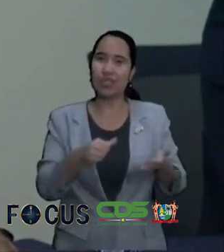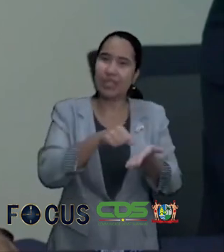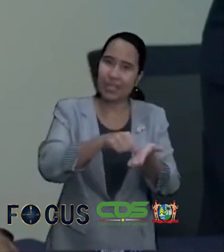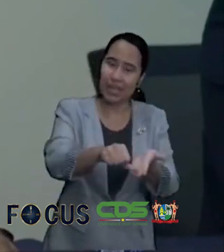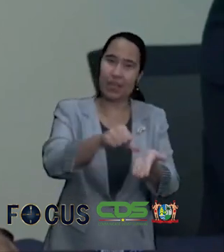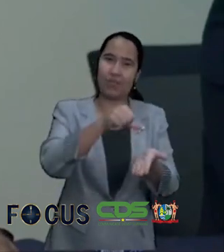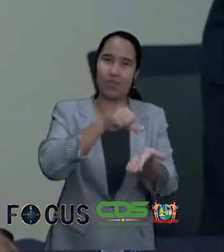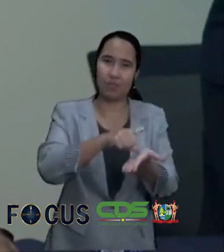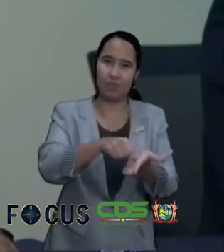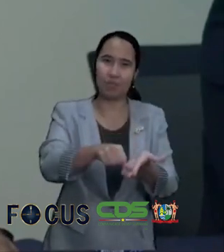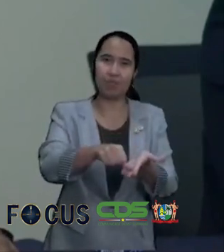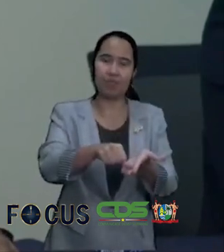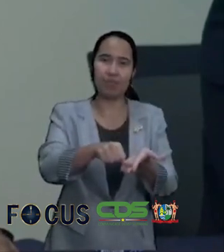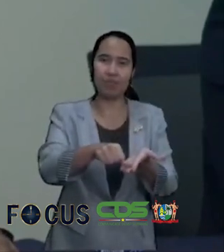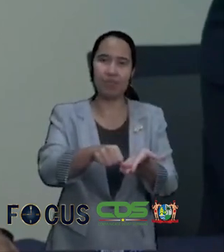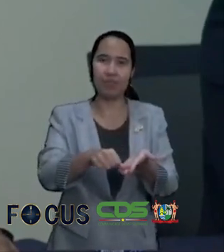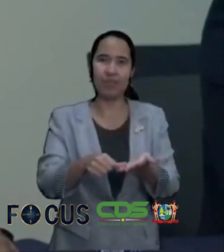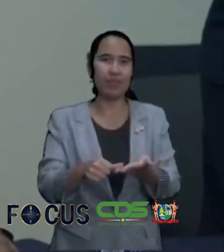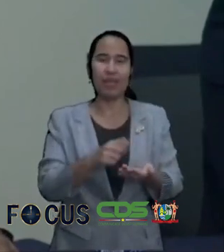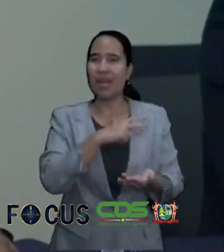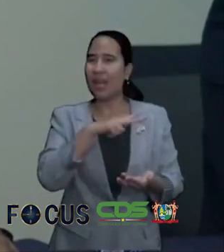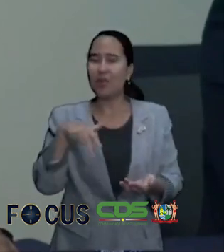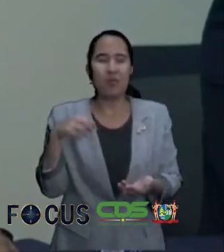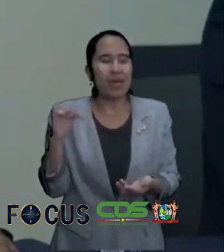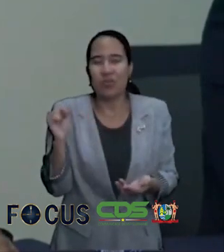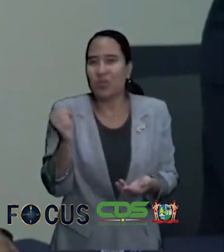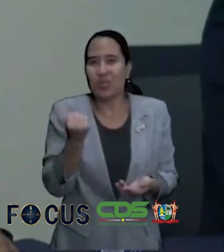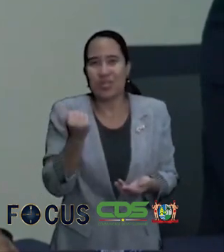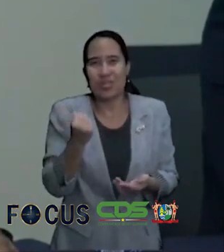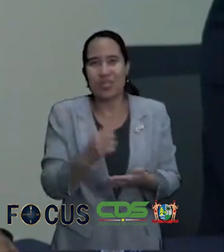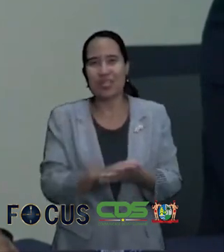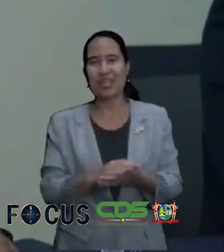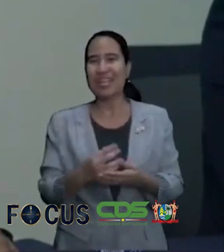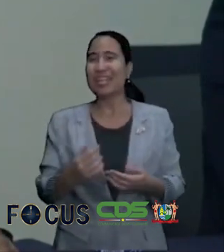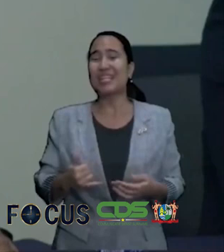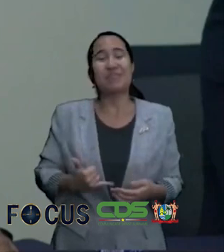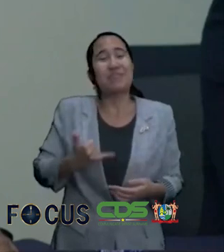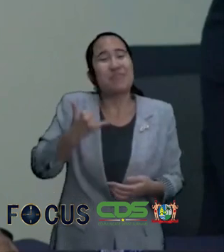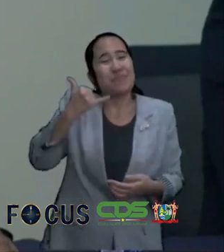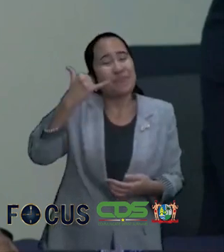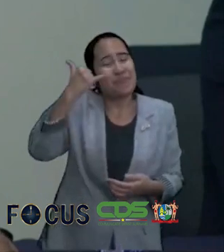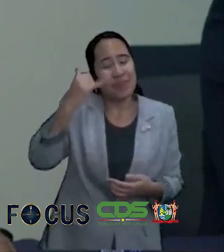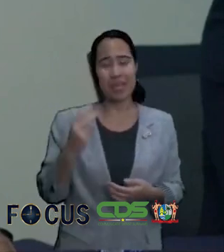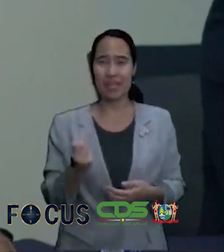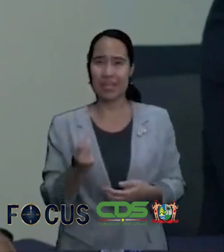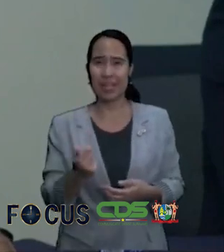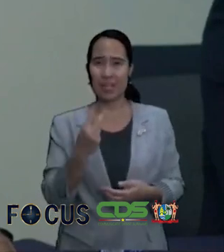En dat is iets wat niet getrokken kan worden. Dat is meer dan 2 miljard op jaarbasis.